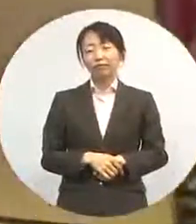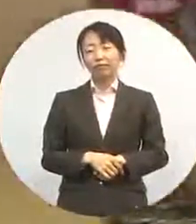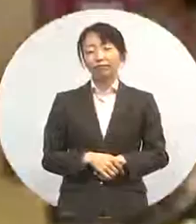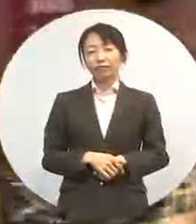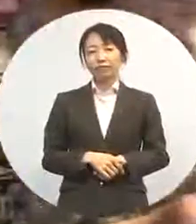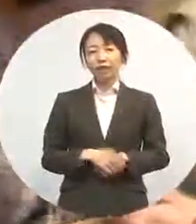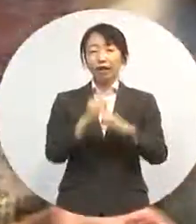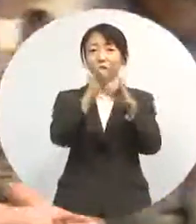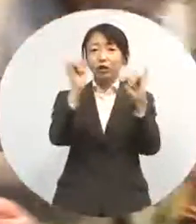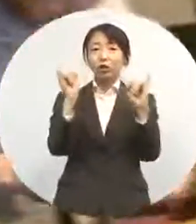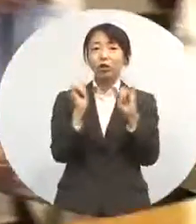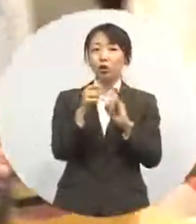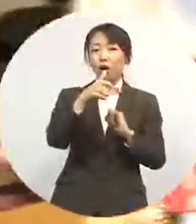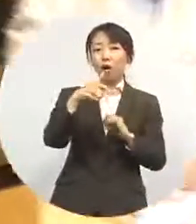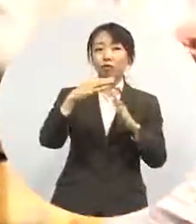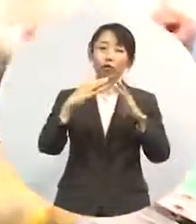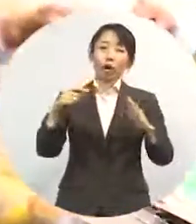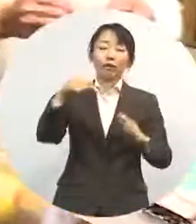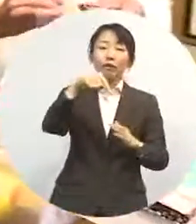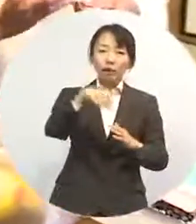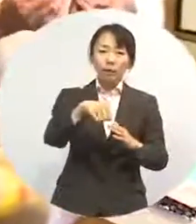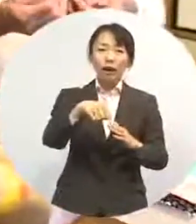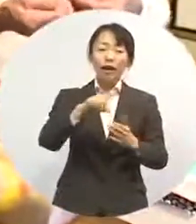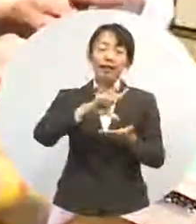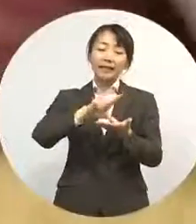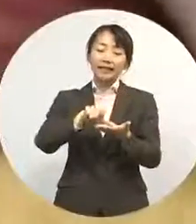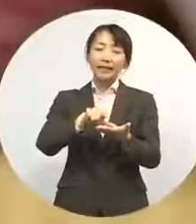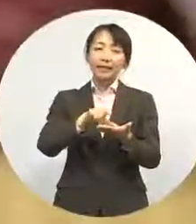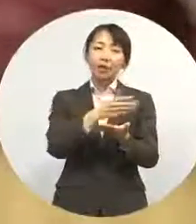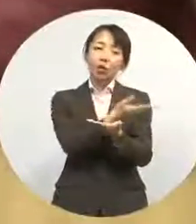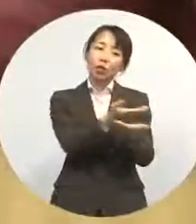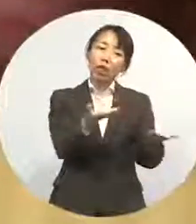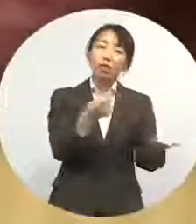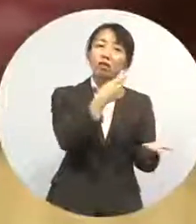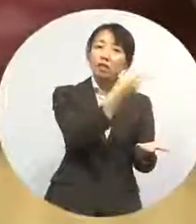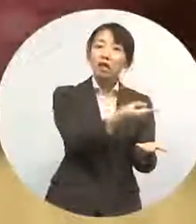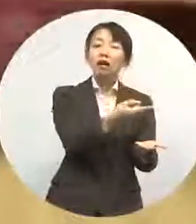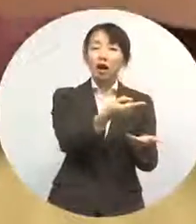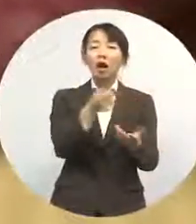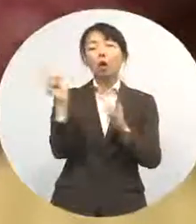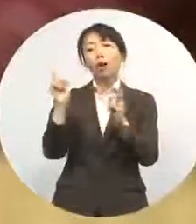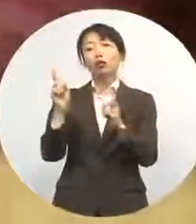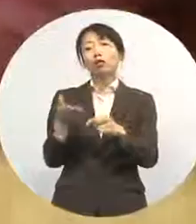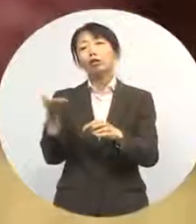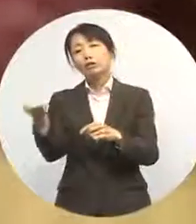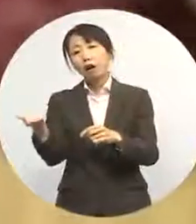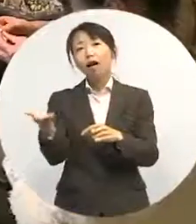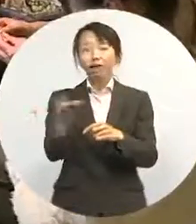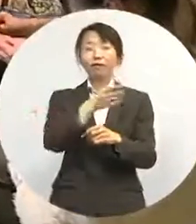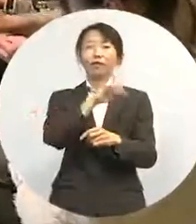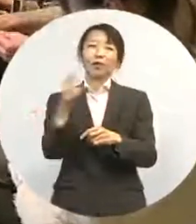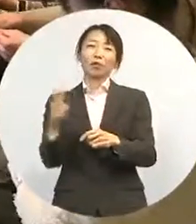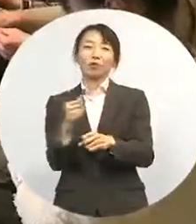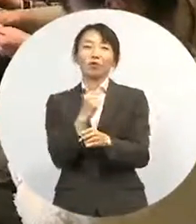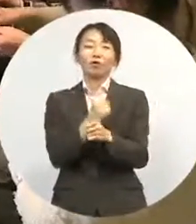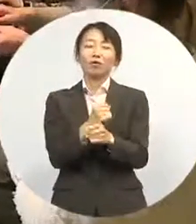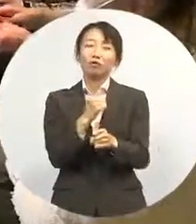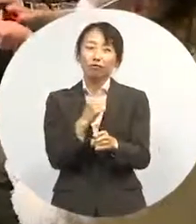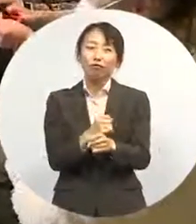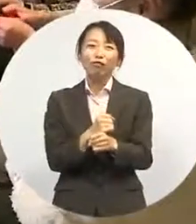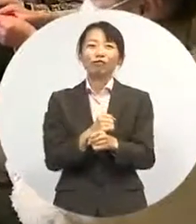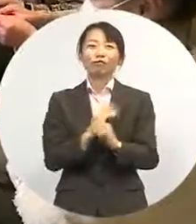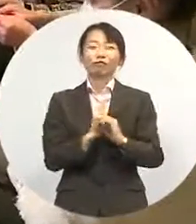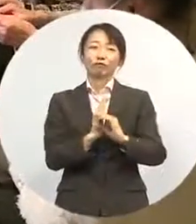女性部会では地域の展示に出展したり、お祭りに並べるため小物作りを和気あいあいと進めています